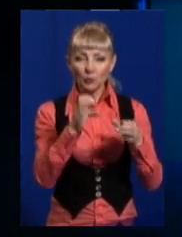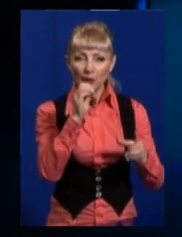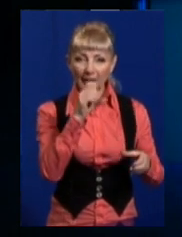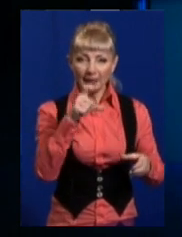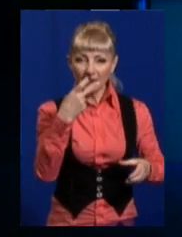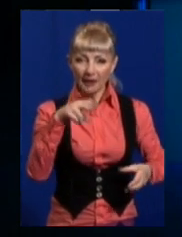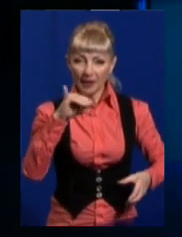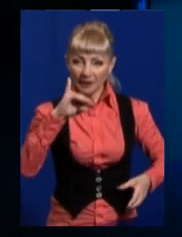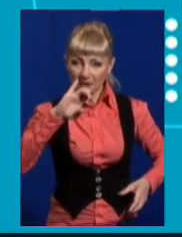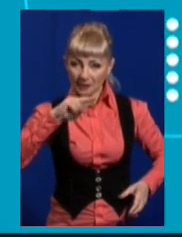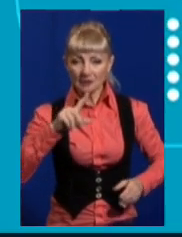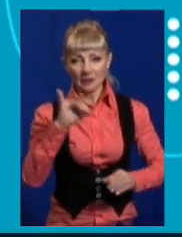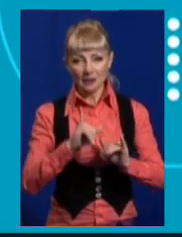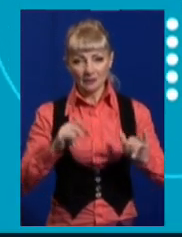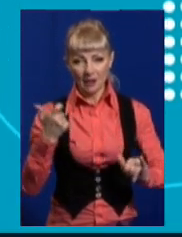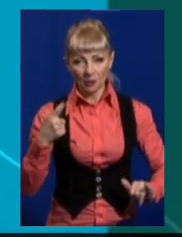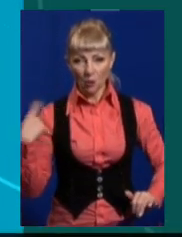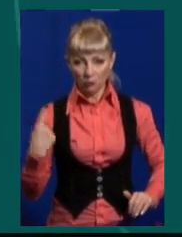вона називається.